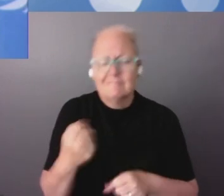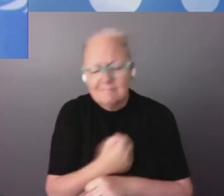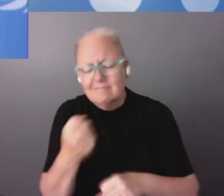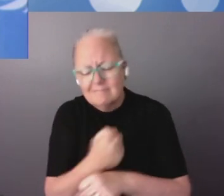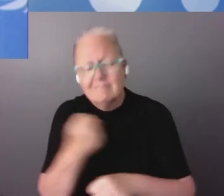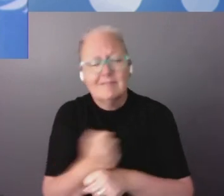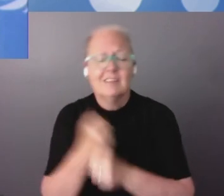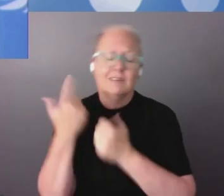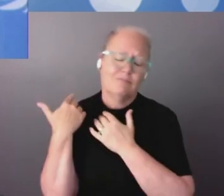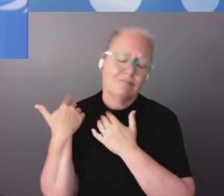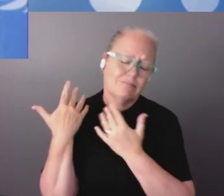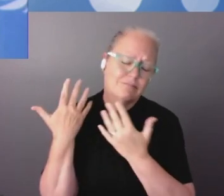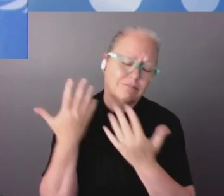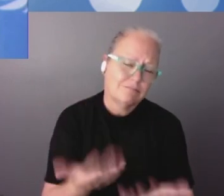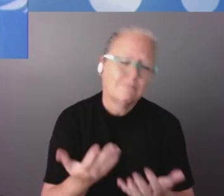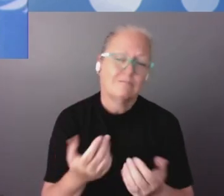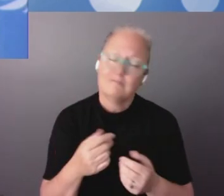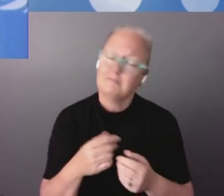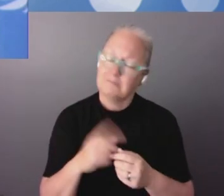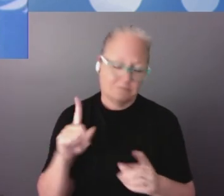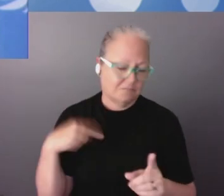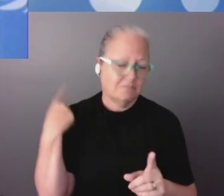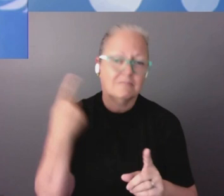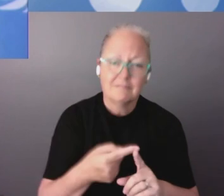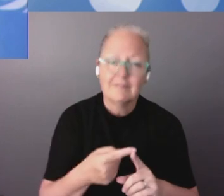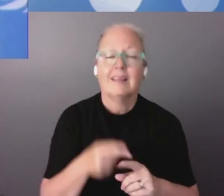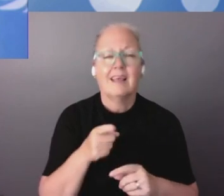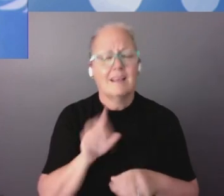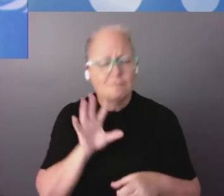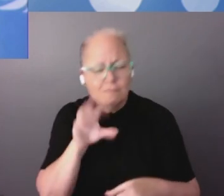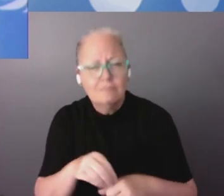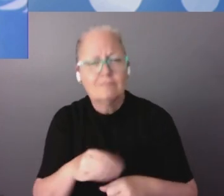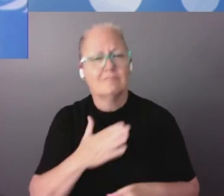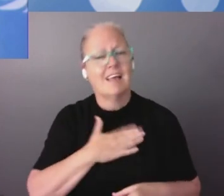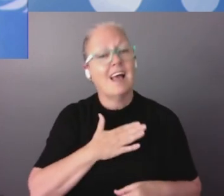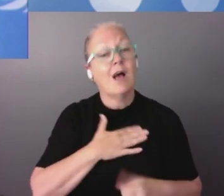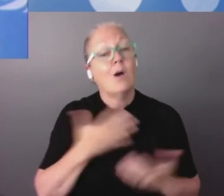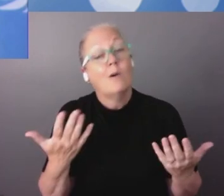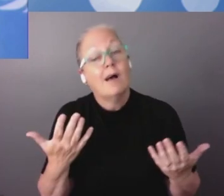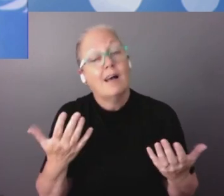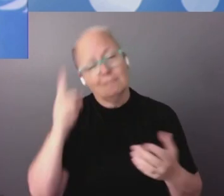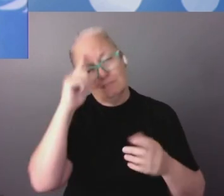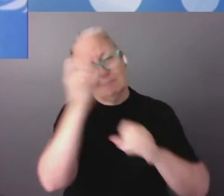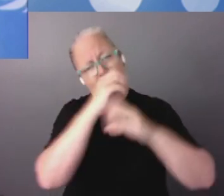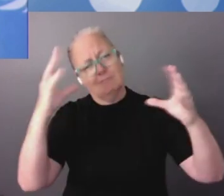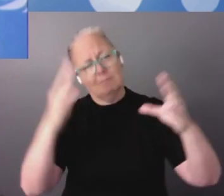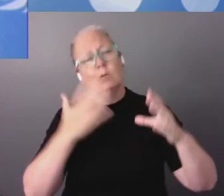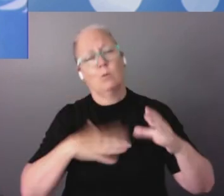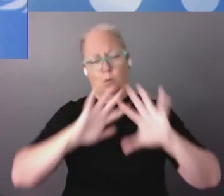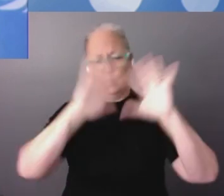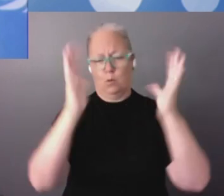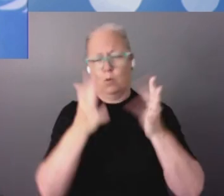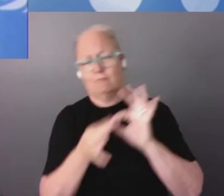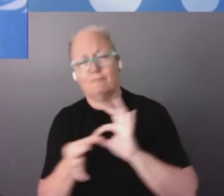好的的一个信息，而且对我们的这个国际通讯组织也是非